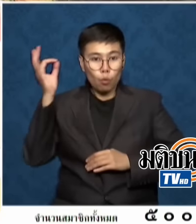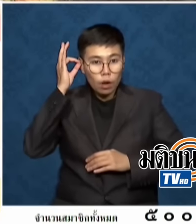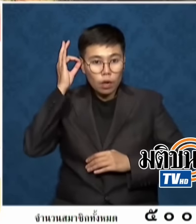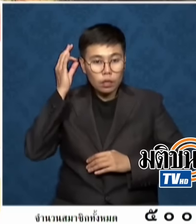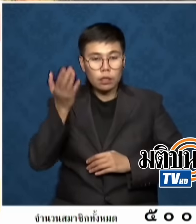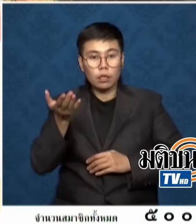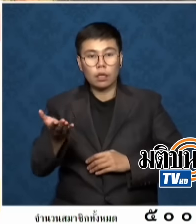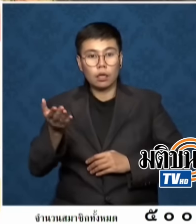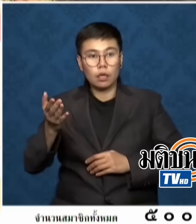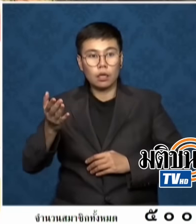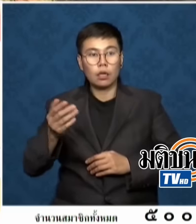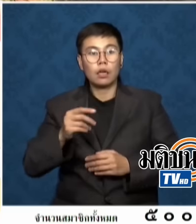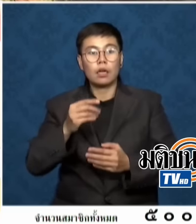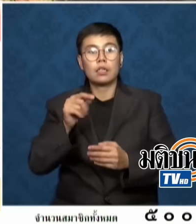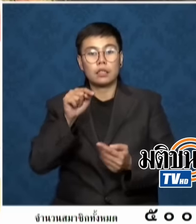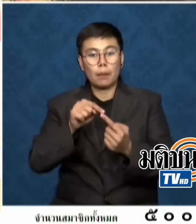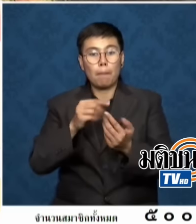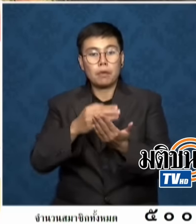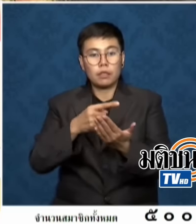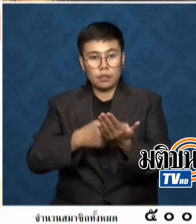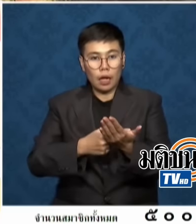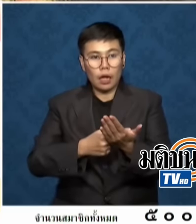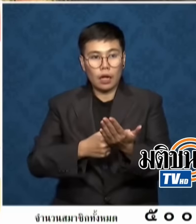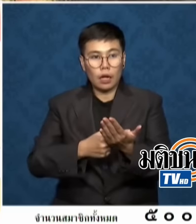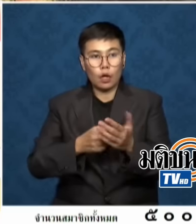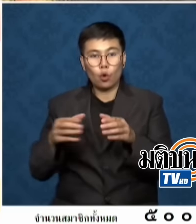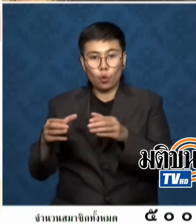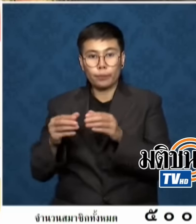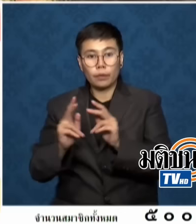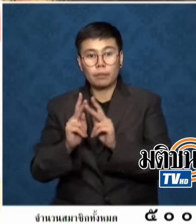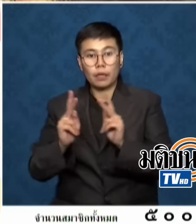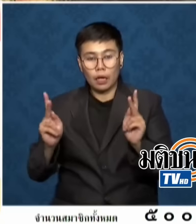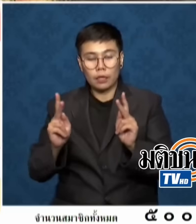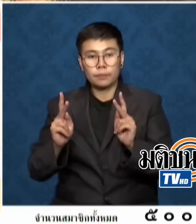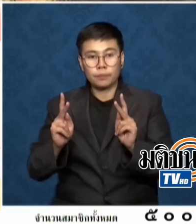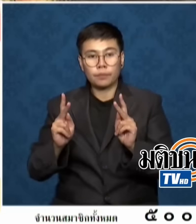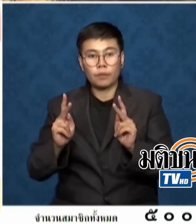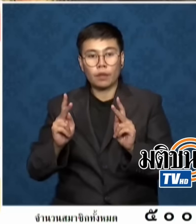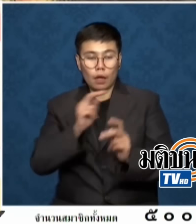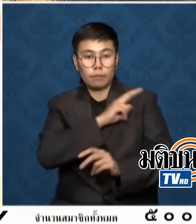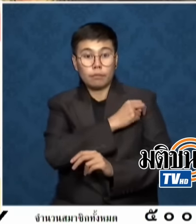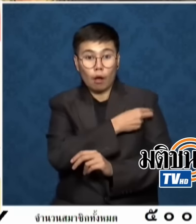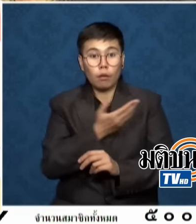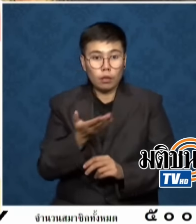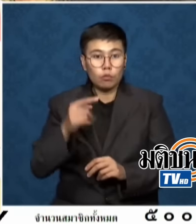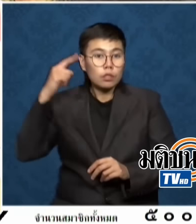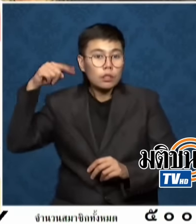รอรุณากูลที่ปรึกษาประจำคณะกรรมการวิสามัญสมรสเท่าเทียมนะคะ